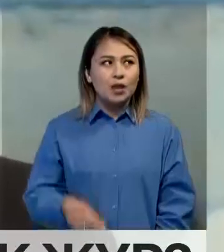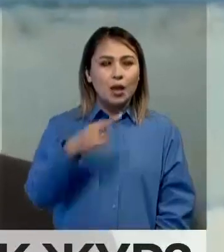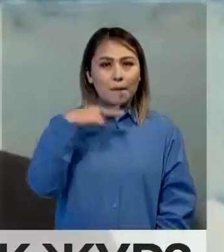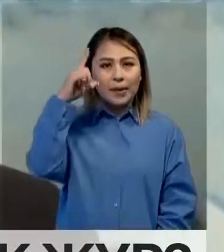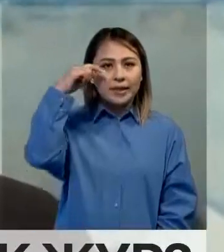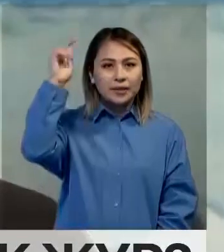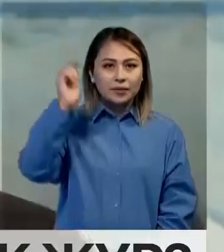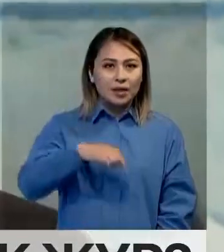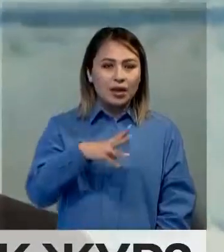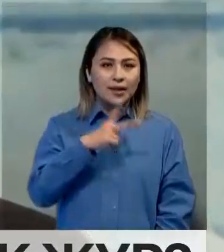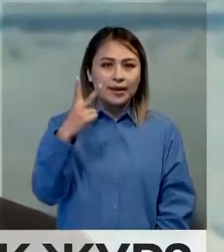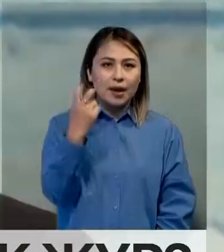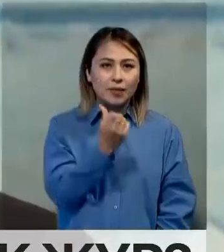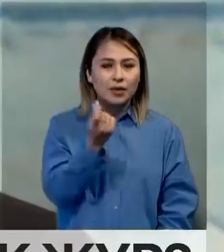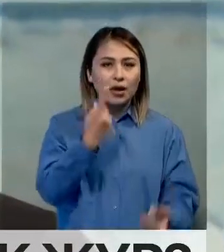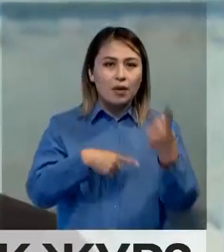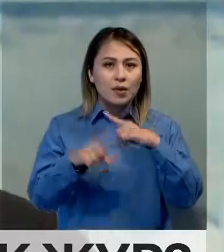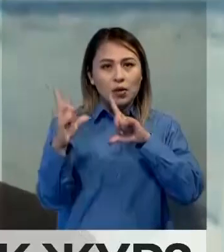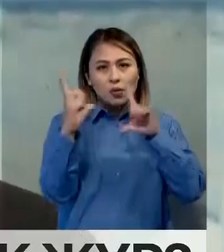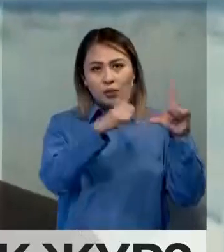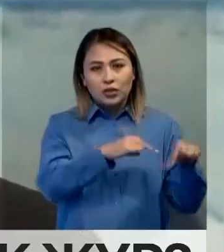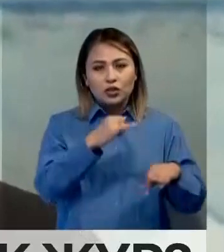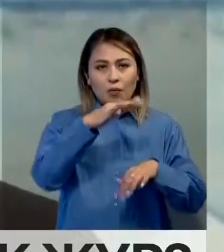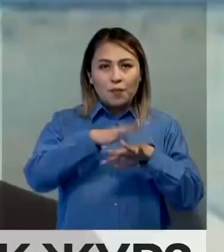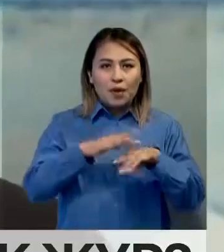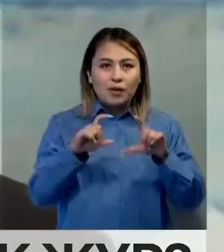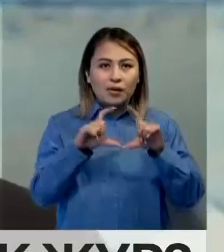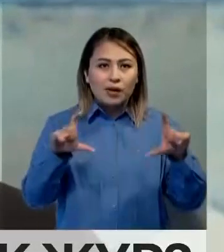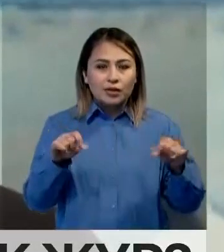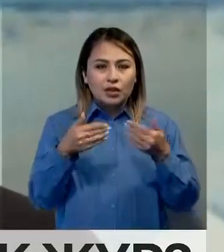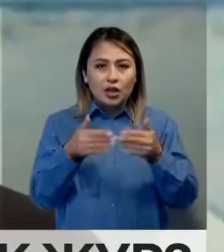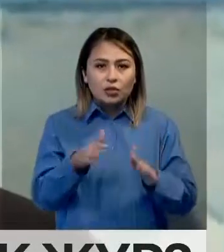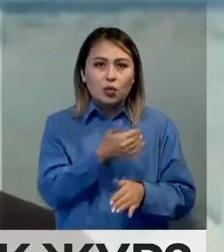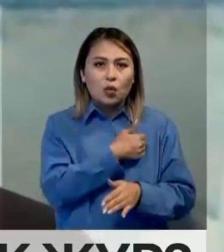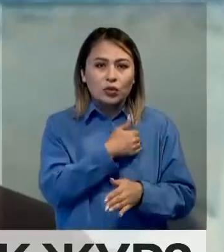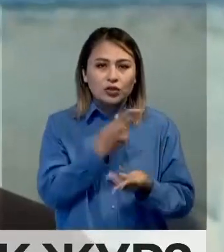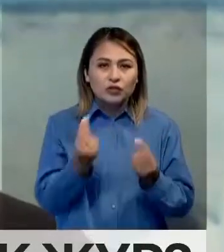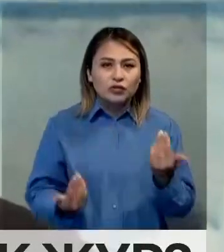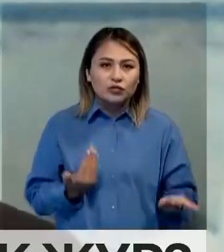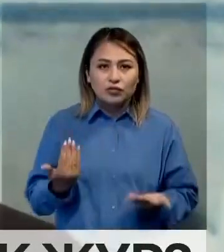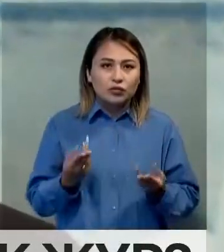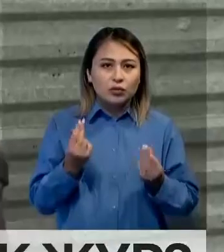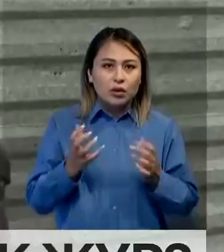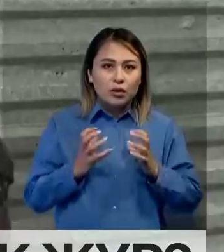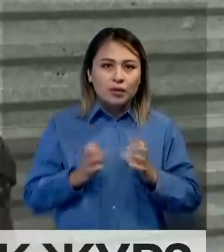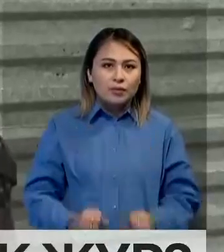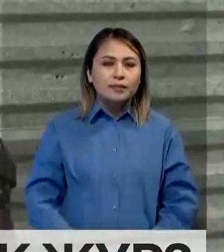Дүйсенбі күні келдім. Екі аптадан кейін кері қайтамын. Мұнда банк карточкасын ашуға келдім. Қолма-қол ақша ұстау қажытты.